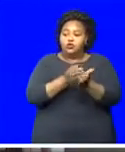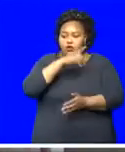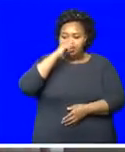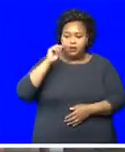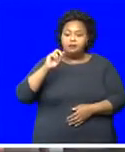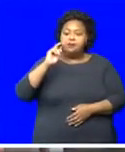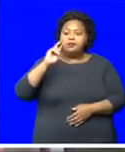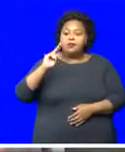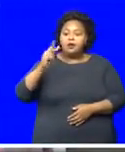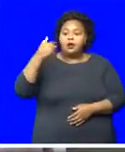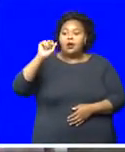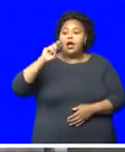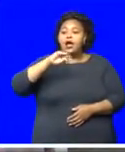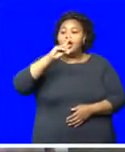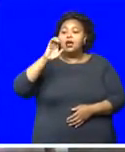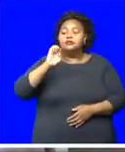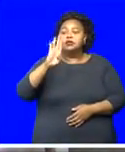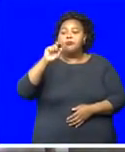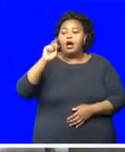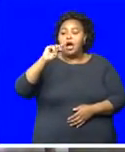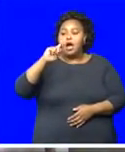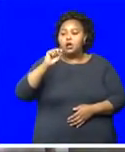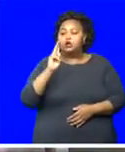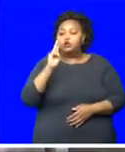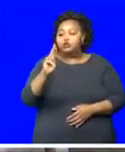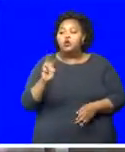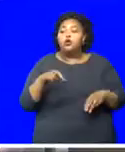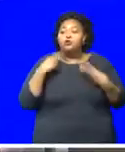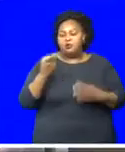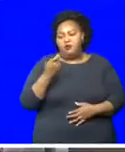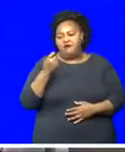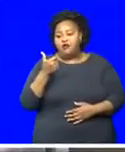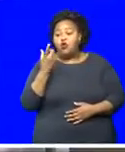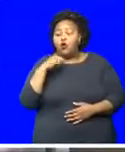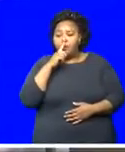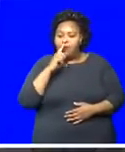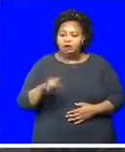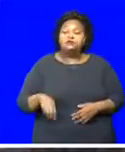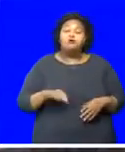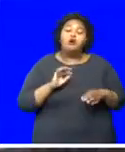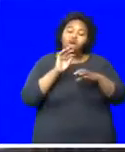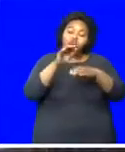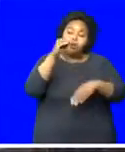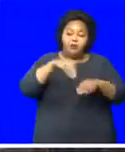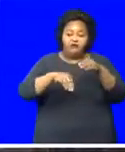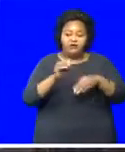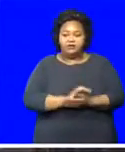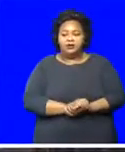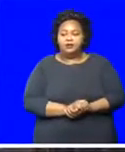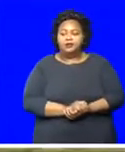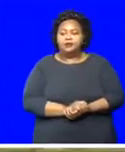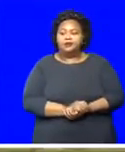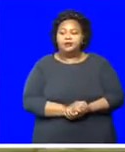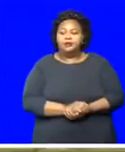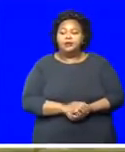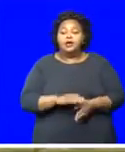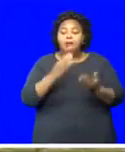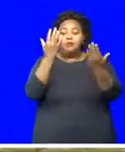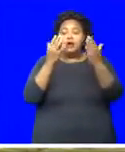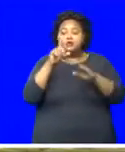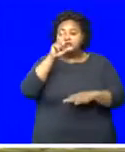labaningi kodwa-ke baphumile kuye uvota. Kanzi-ke ngaphansi kwenkundla yaseNkilongo emphakathini elusabeni bekuvotwa esikoleni esincane